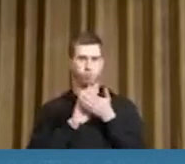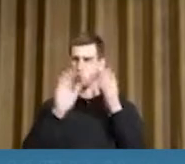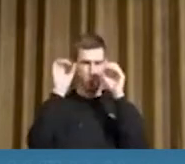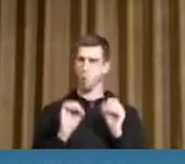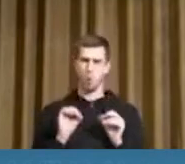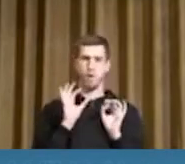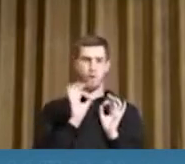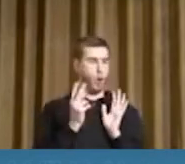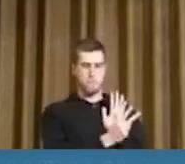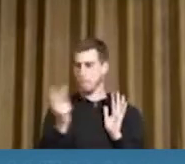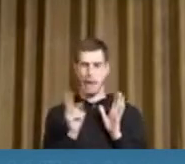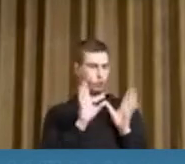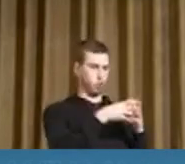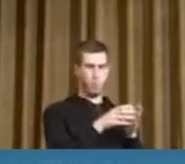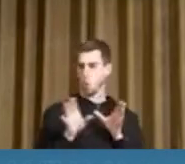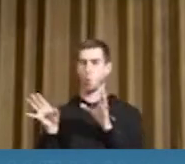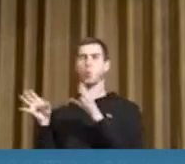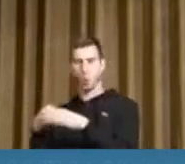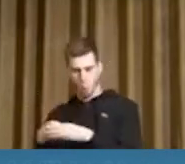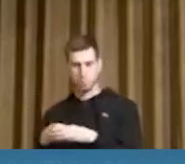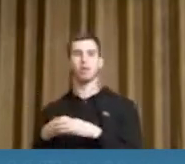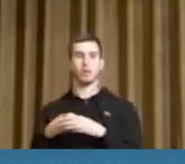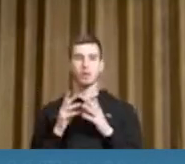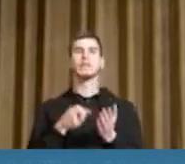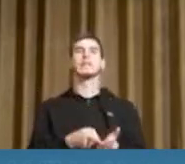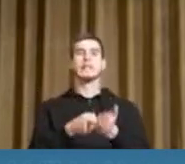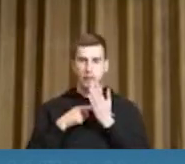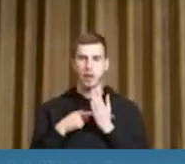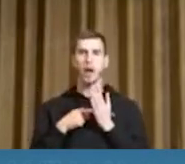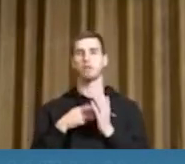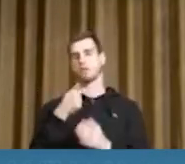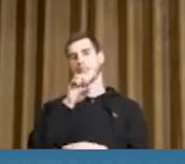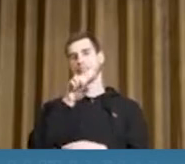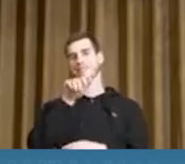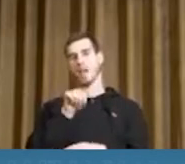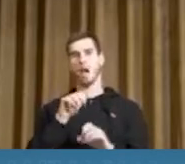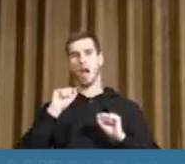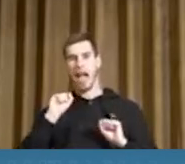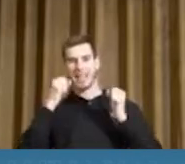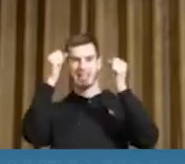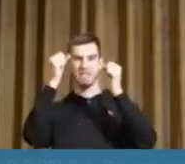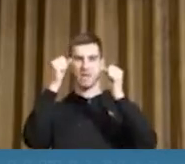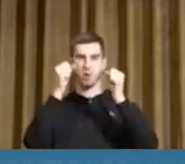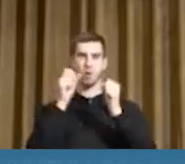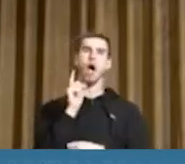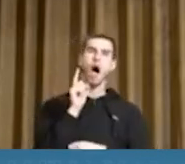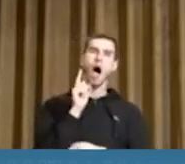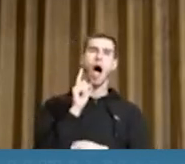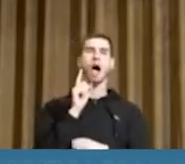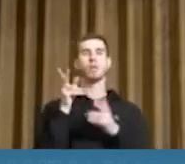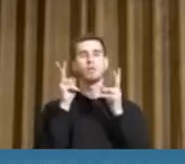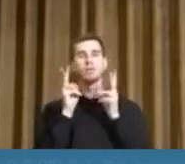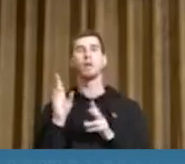also gesund, krank, einen höheren Anteil an T-Negativierungen, die aber nicht im Sinne der Seattle-Kriterien